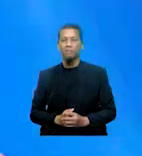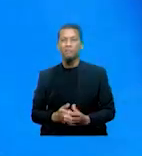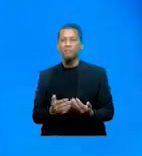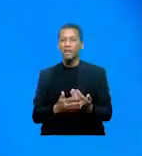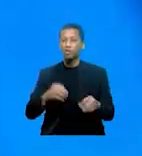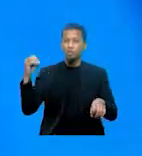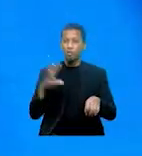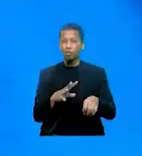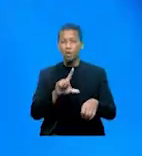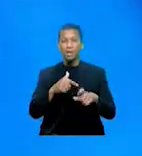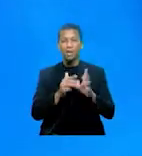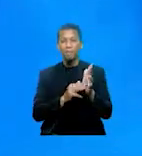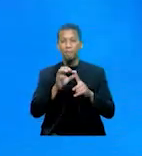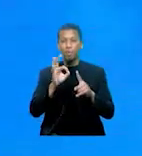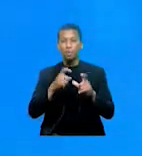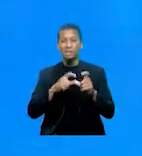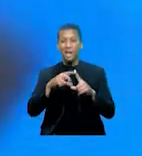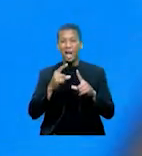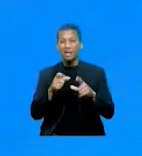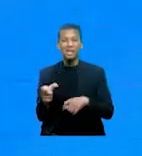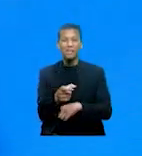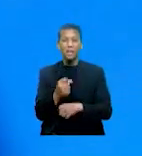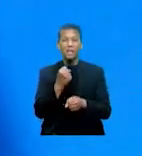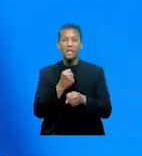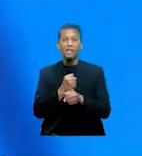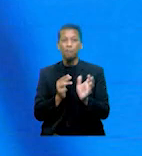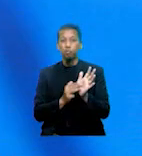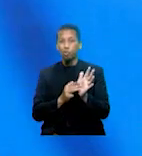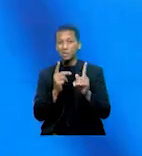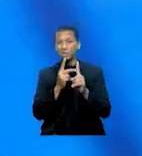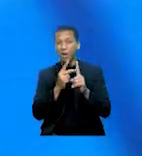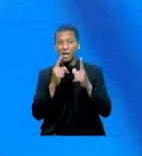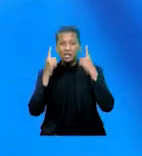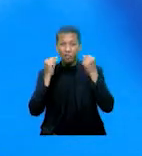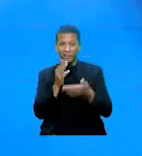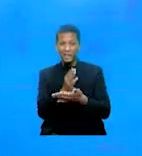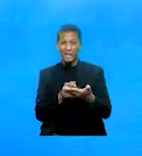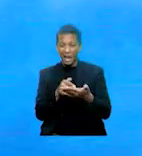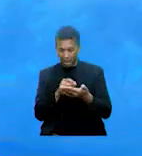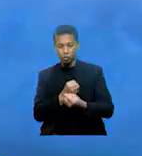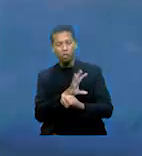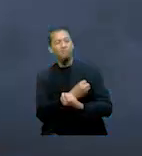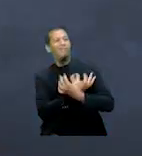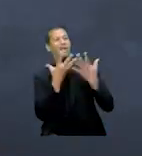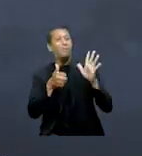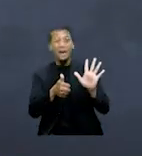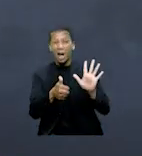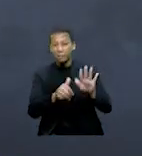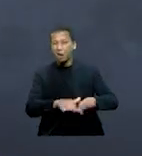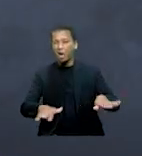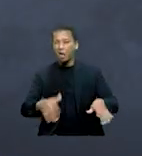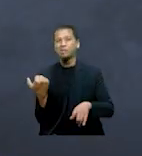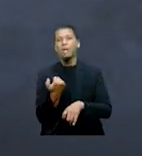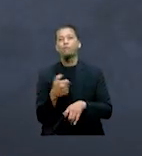Pemirsa, pengasuh pondok di Lempong Sari, Kecamatan Gajah Mungkur, Semarang, Jawa Tengah, ditangkap atas pencabulan 6 siswa. Kekerasan